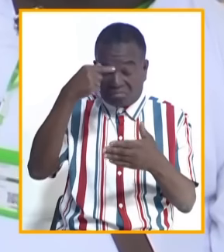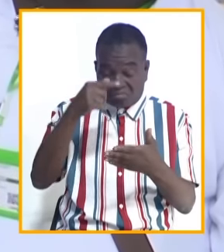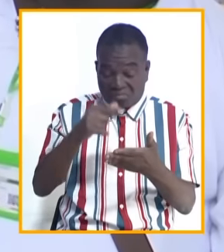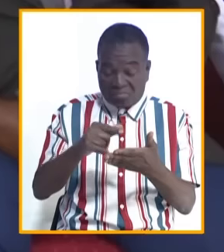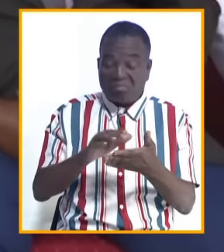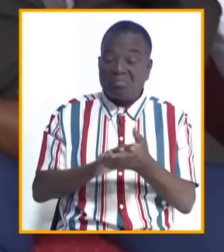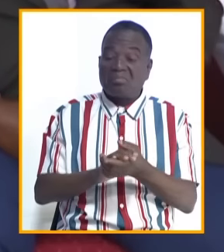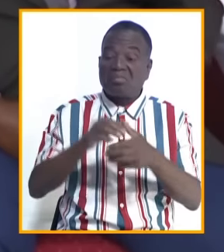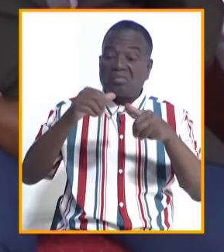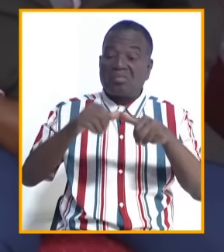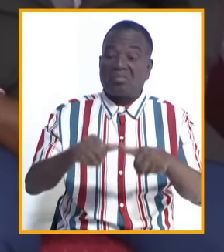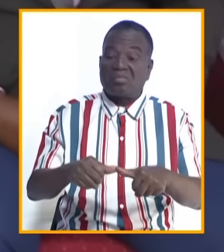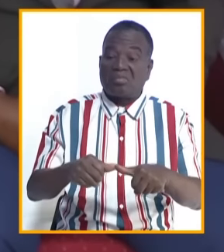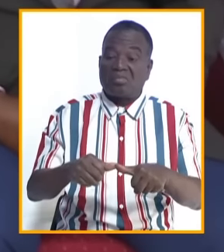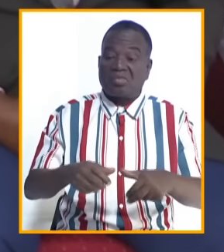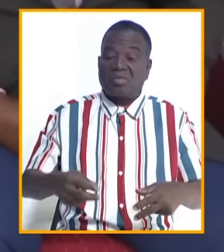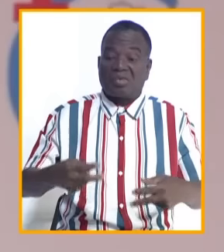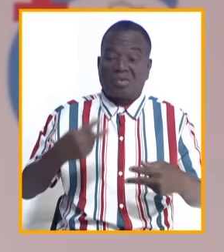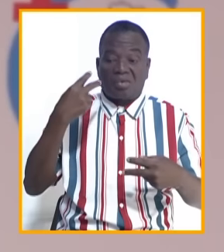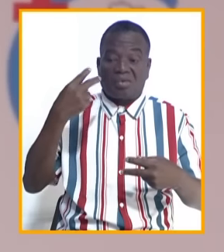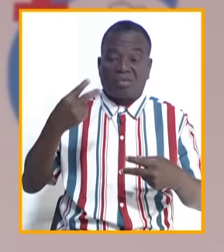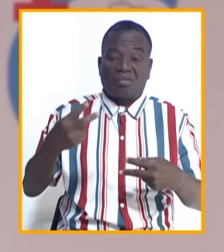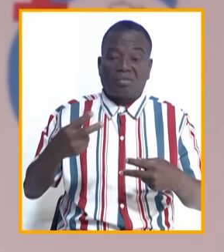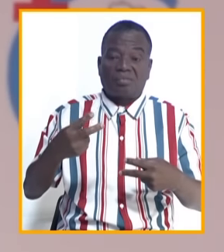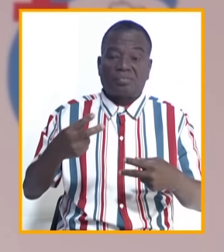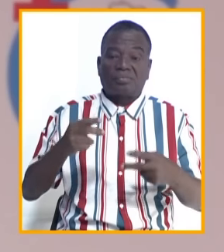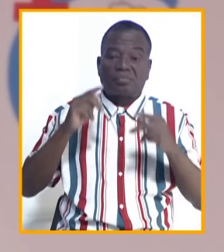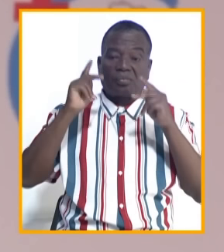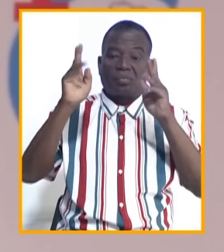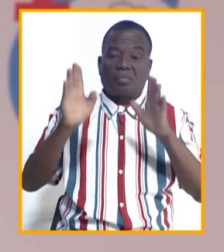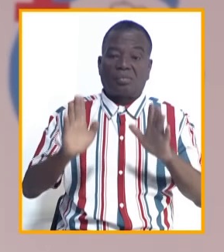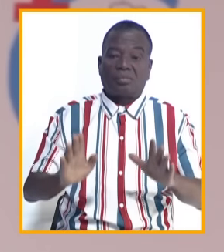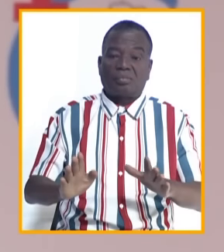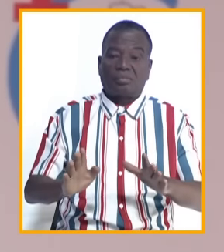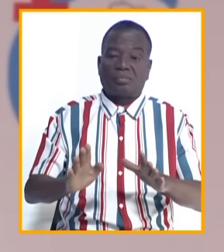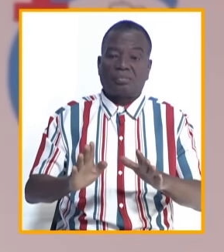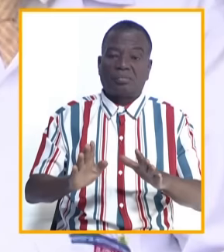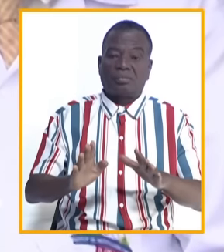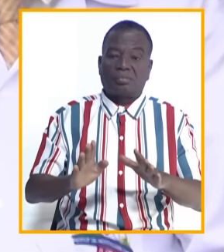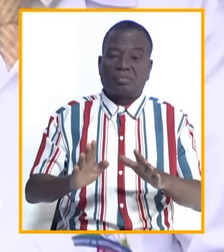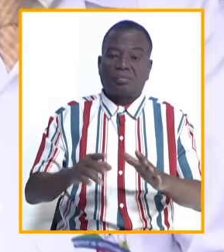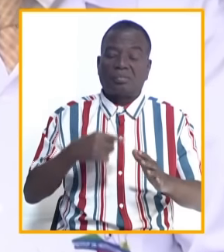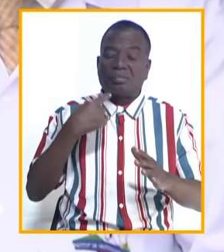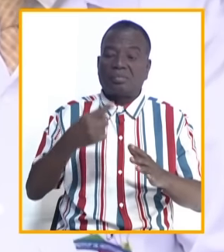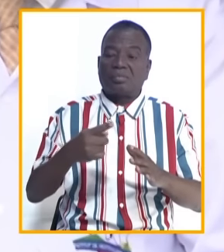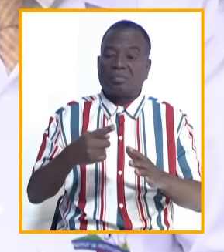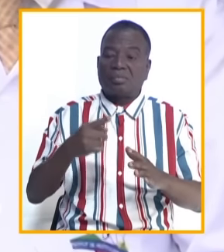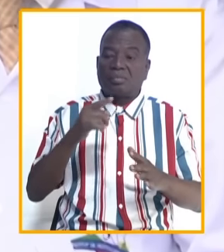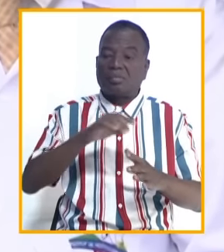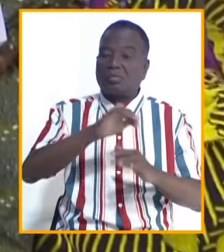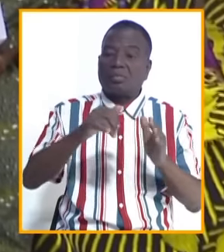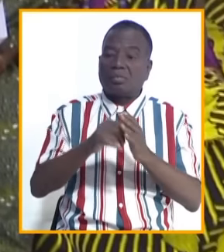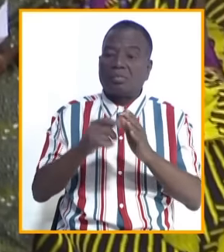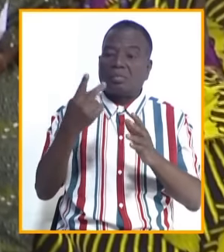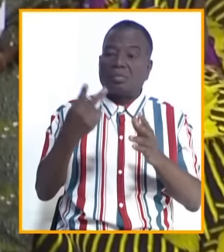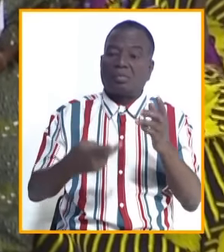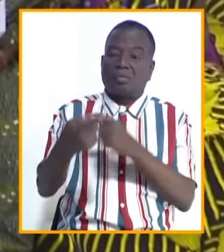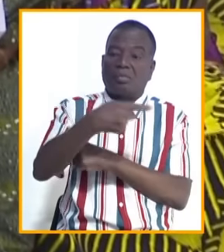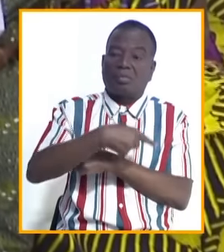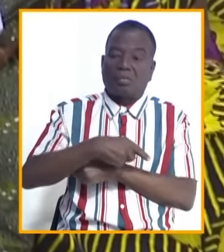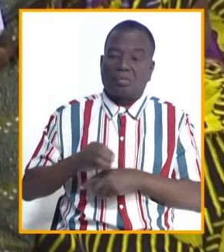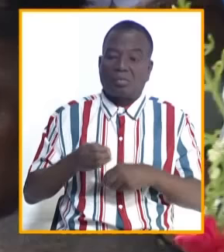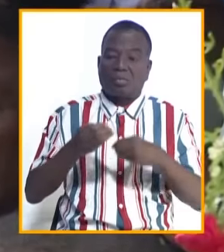nucléaire de l'avis de la directrice de l'Institut, le professeur Kwame Koutouan-Anik. Ces deux journées portes ouvertes donc pour promouvoir